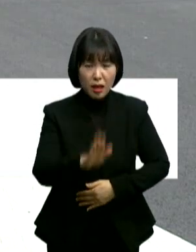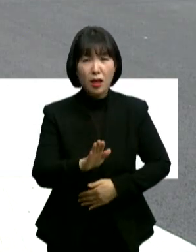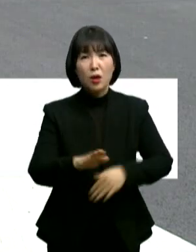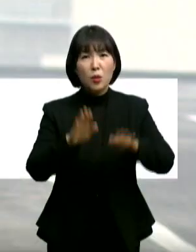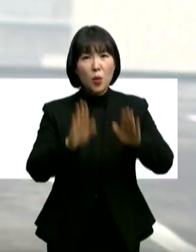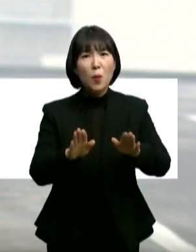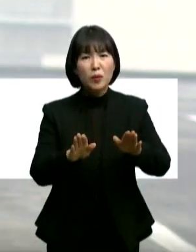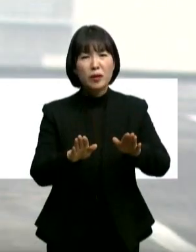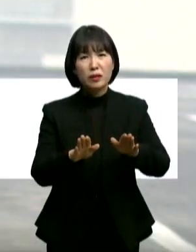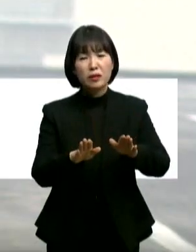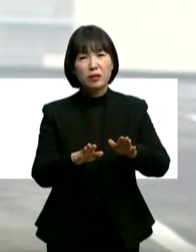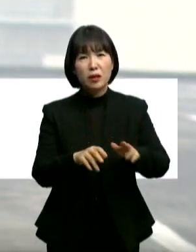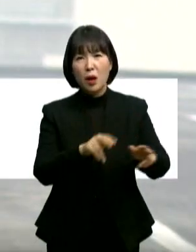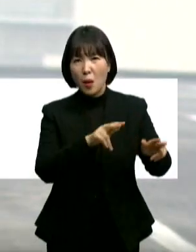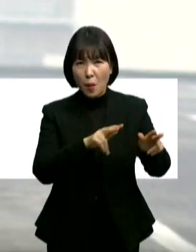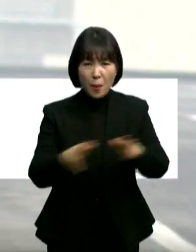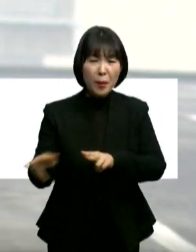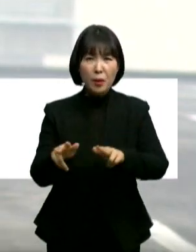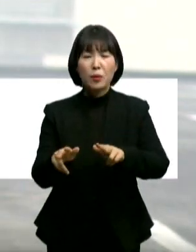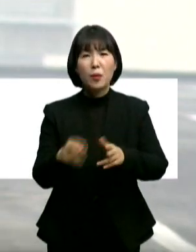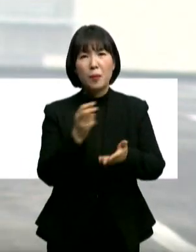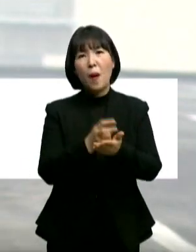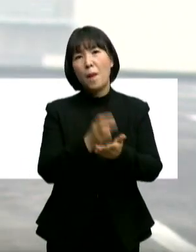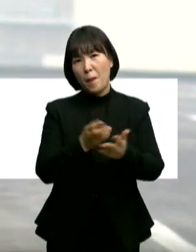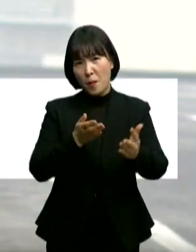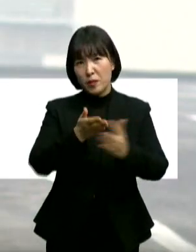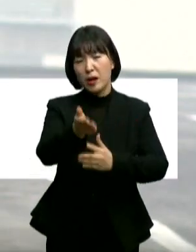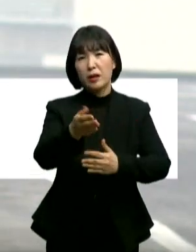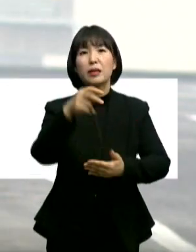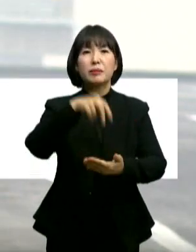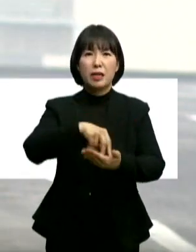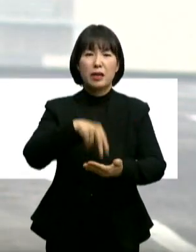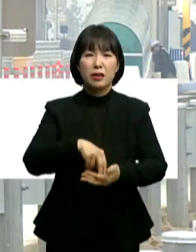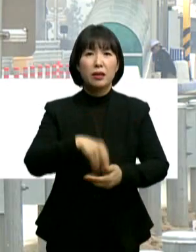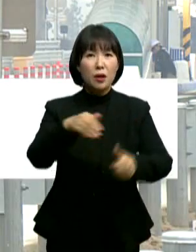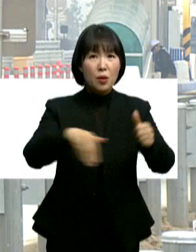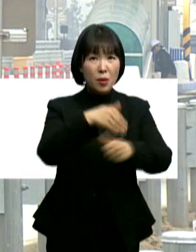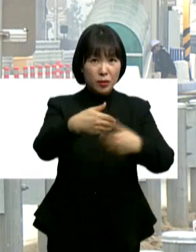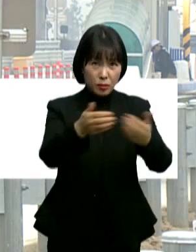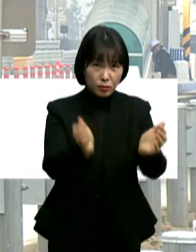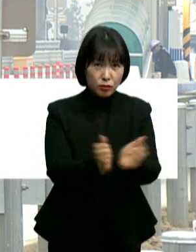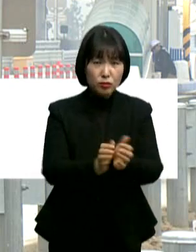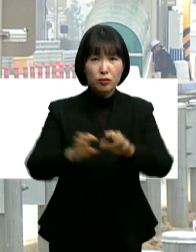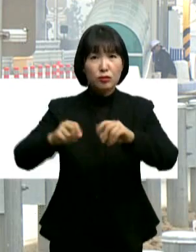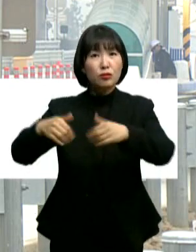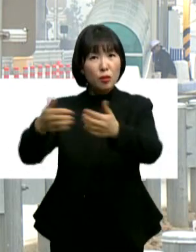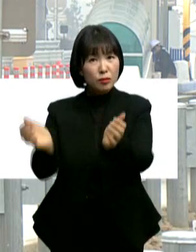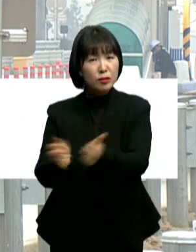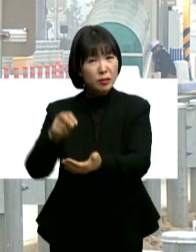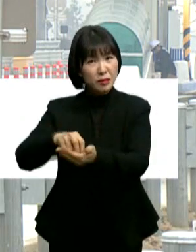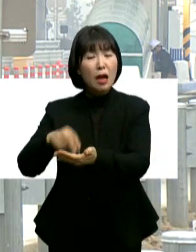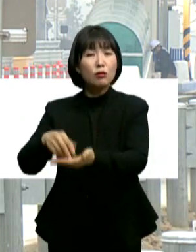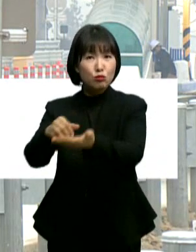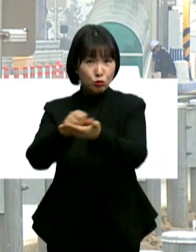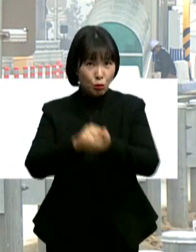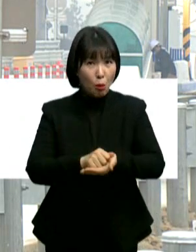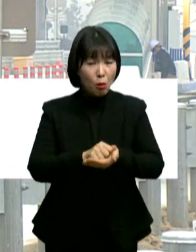이번에는 곧바로 본안협의로 들어가자는 입장입니다. 환경부가 이 같은 국토부 입장을 수용해 두 부처